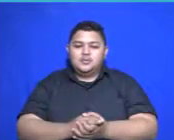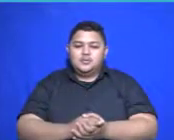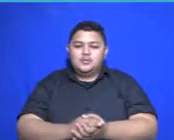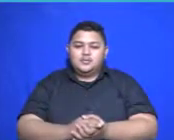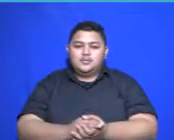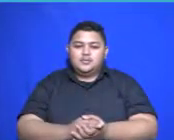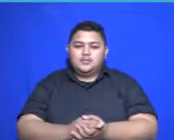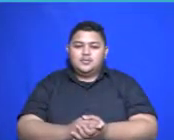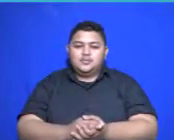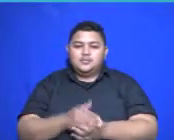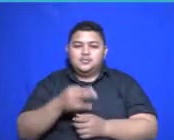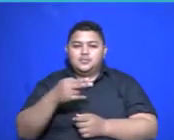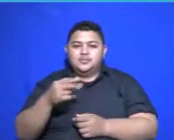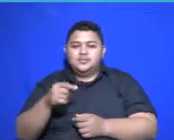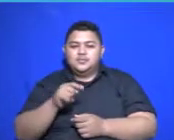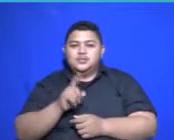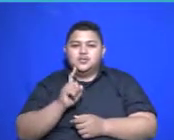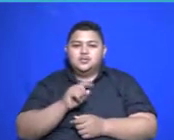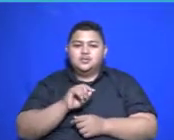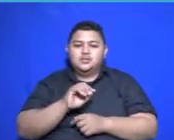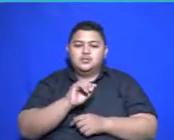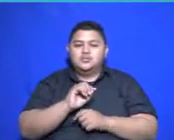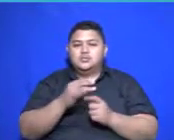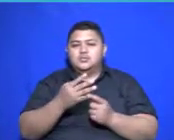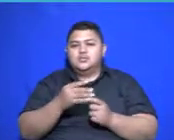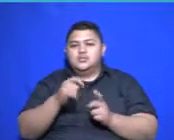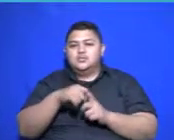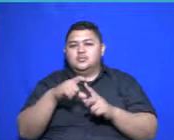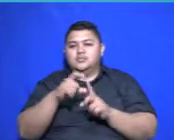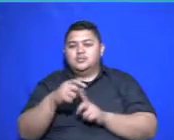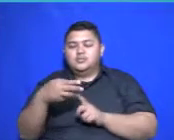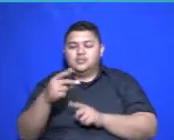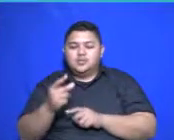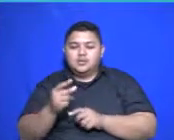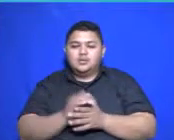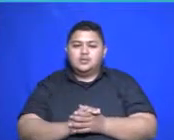kewirausahaan di Indonesia itu hanya ada 4 dan 15 yang masuk dalam industri.